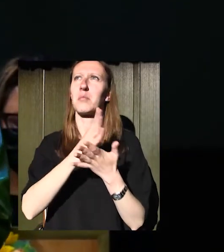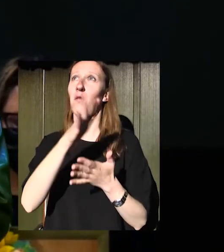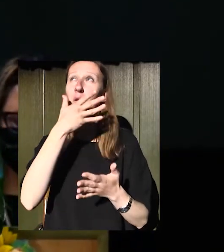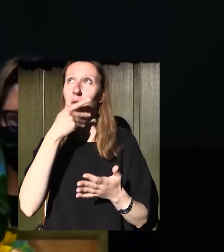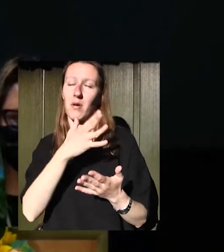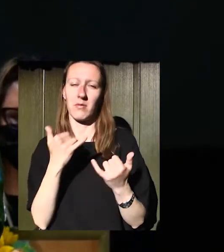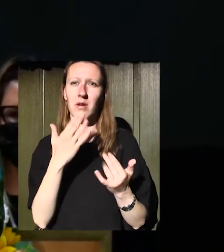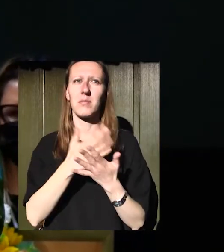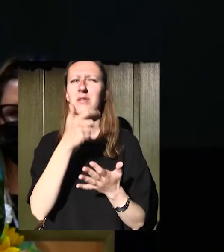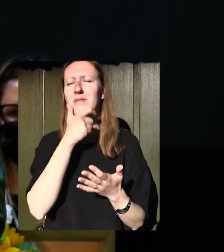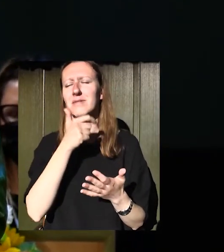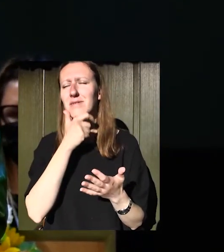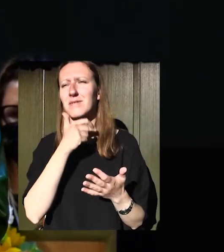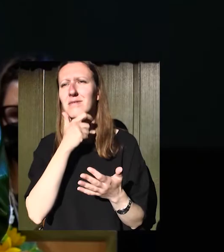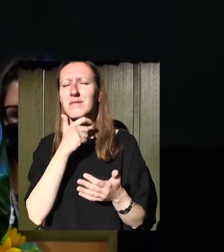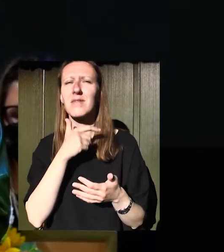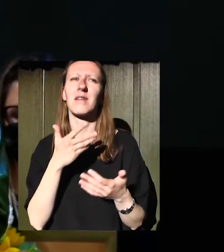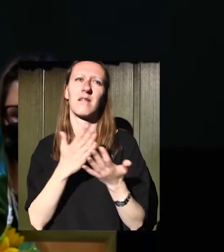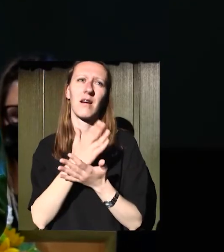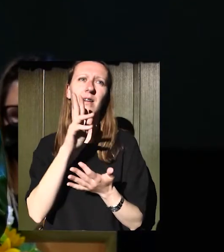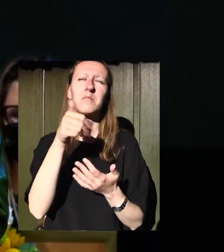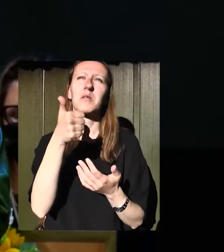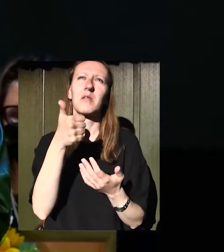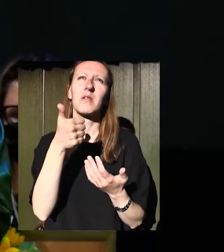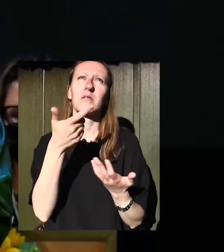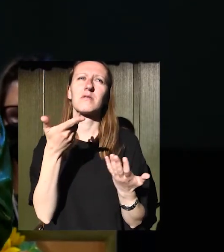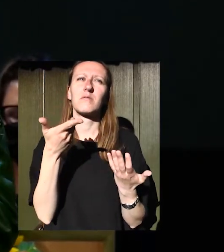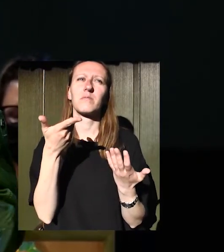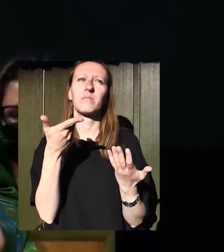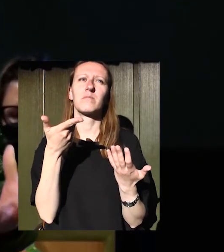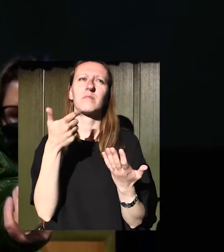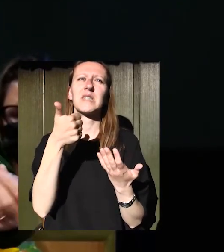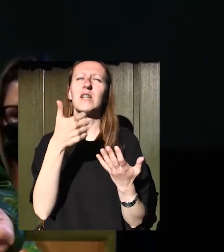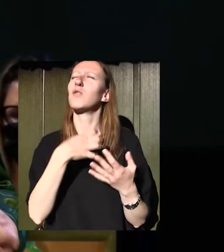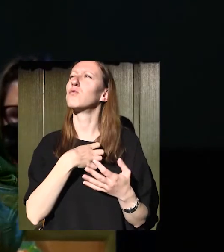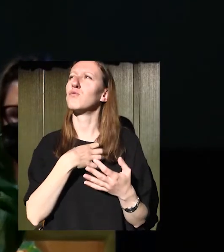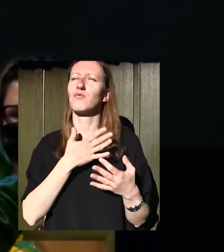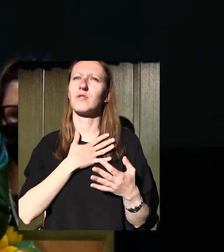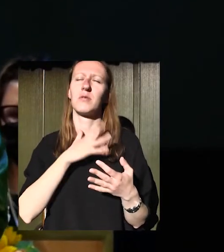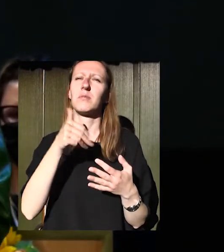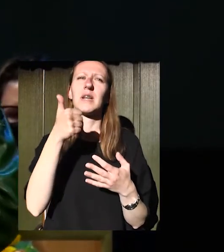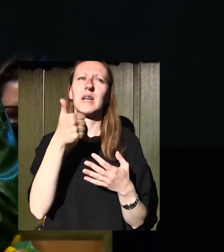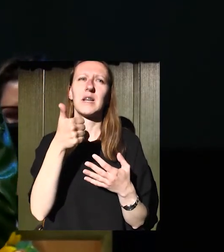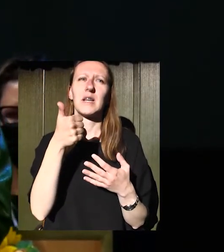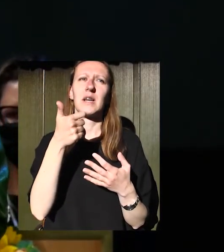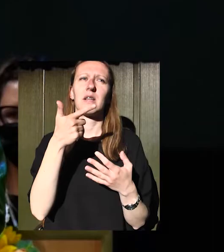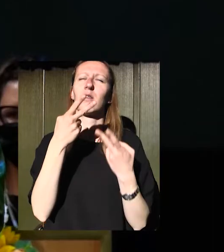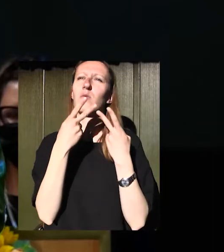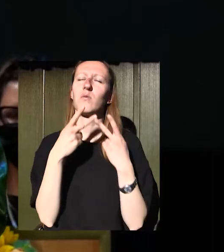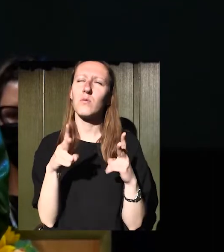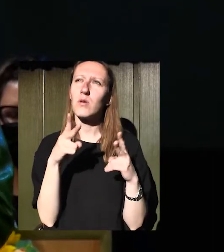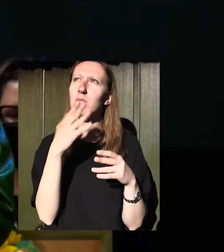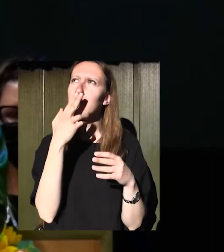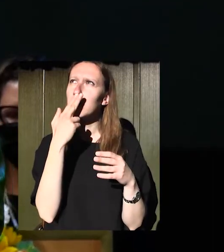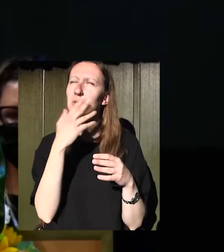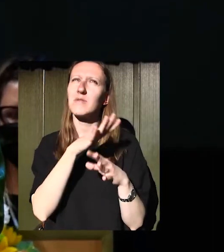nije bilo ovako lijepo kao danas, bilo je staro, ali je imalo jednu jednu dušu u sebi, imalo jedan